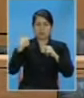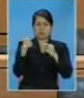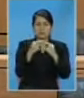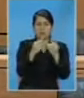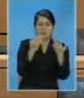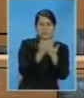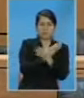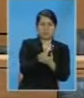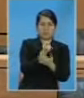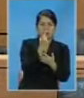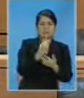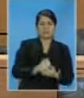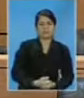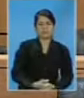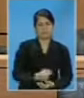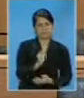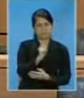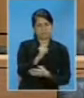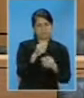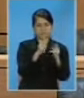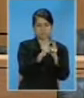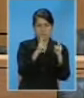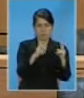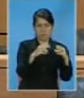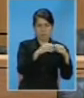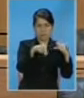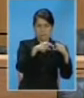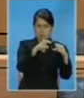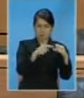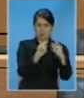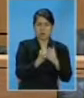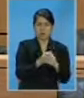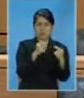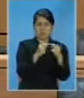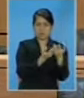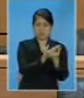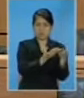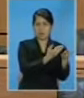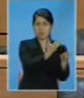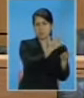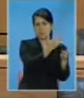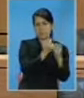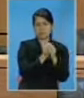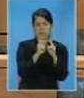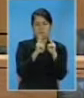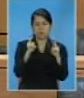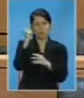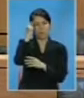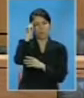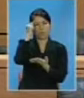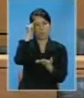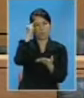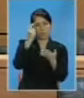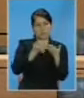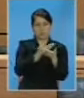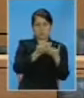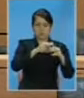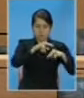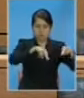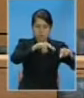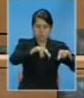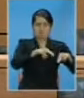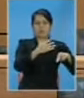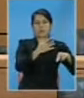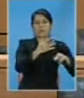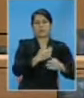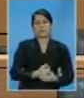แบบหนึ่งโดยไม่ผ่านคณะกรรมการทำให้คณะกรรมการไม่สามารถตรวจสอบได้ประเด็น